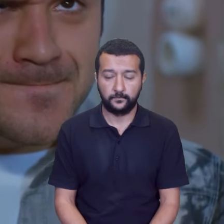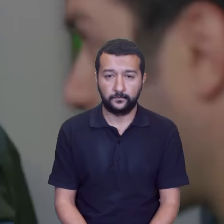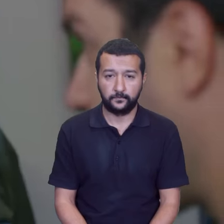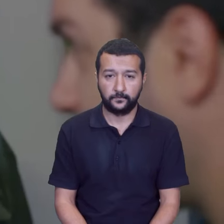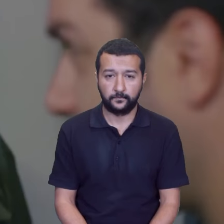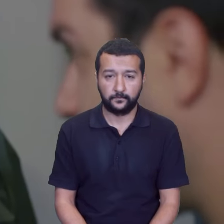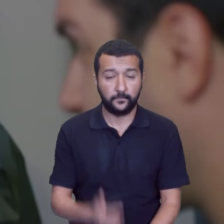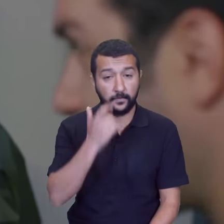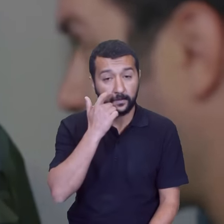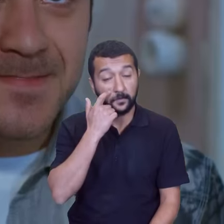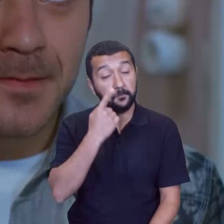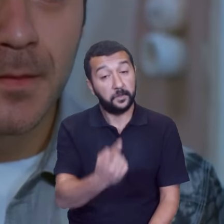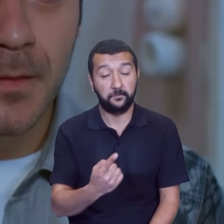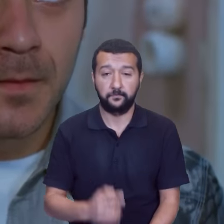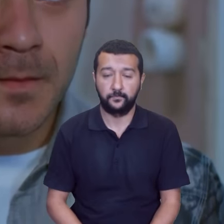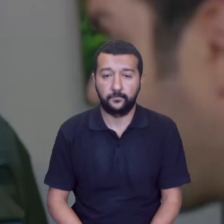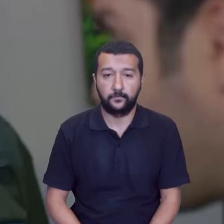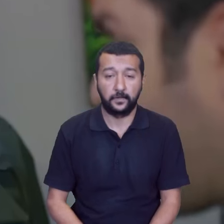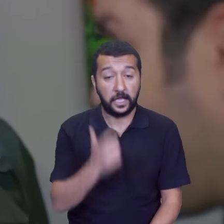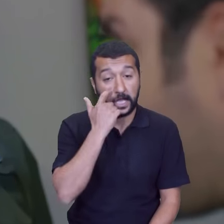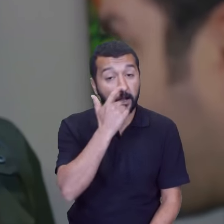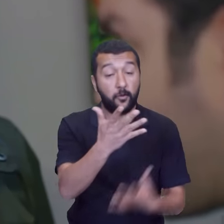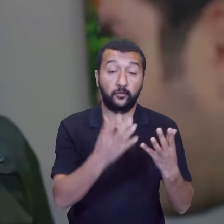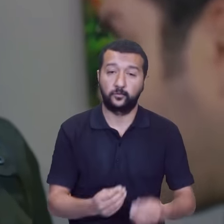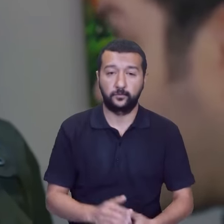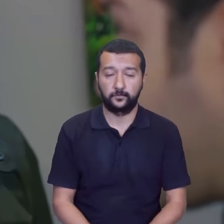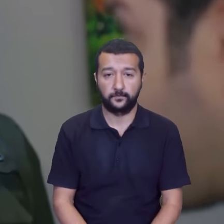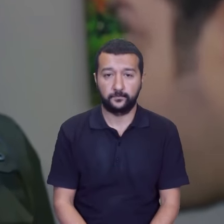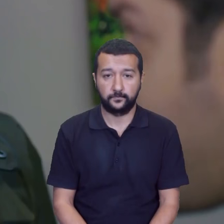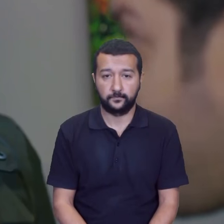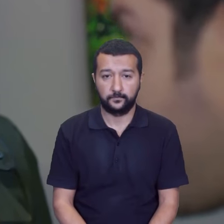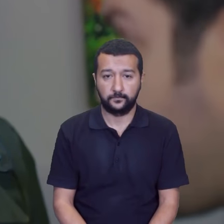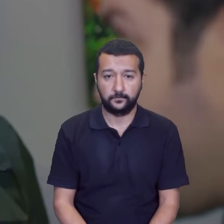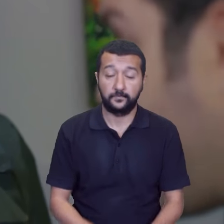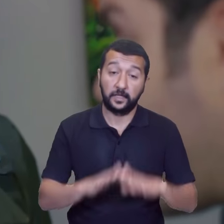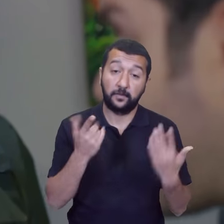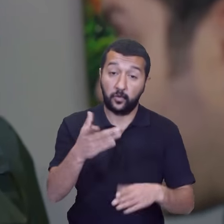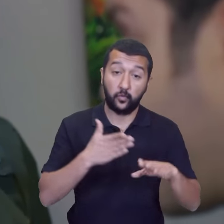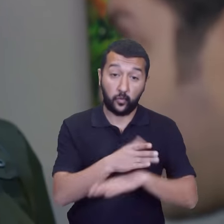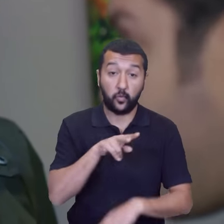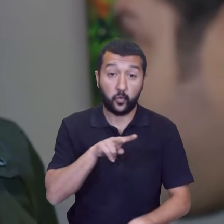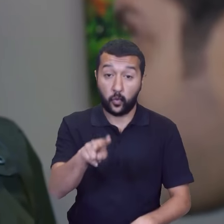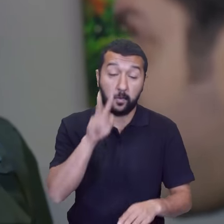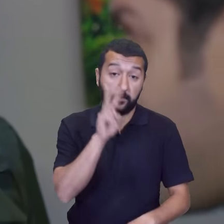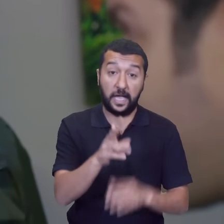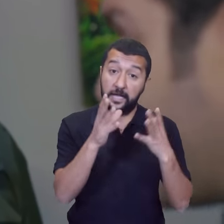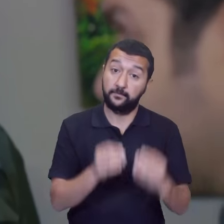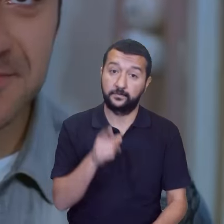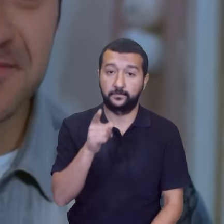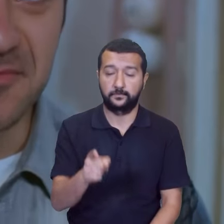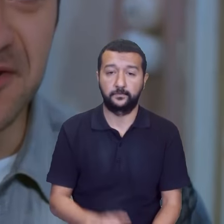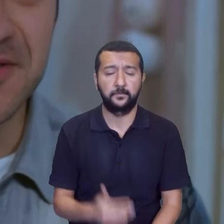bakışlarda düşünüyor. Hadi bakalım. Hayrını gör. Tabii doğru istikamete